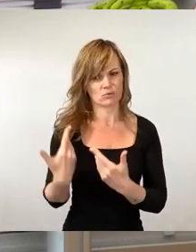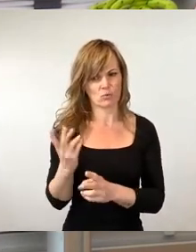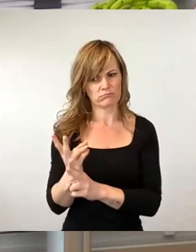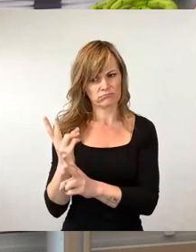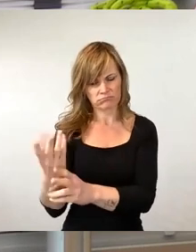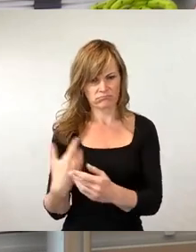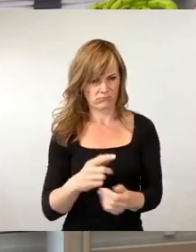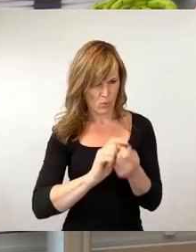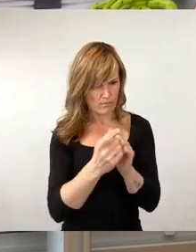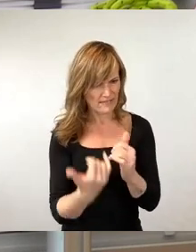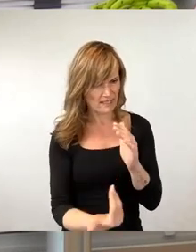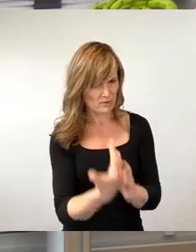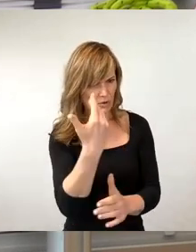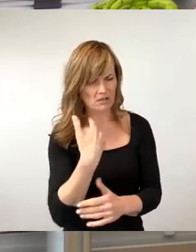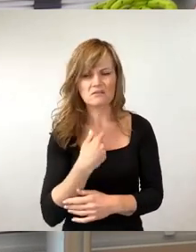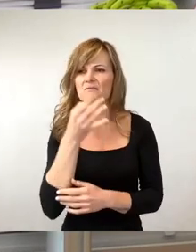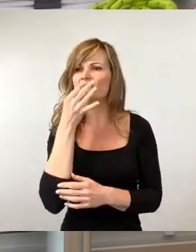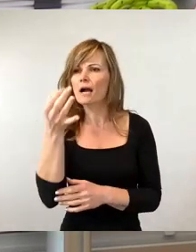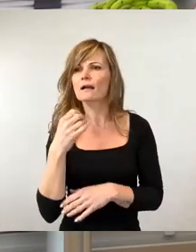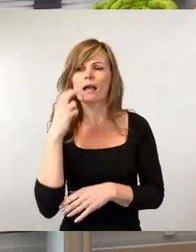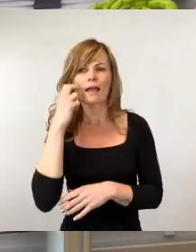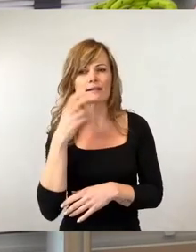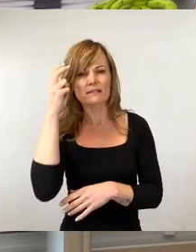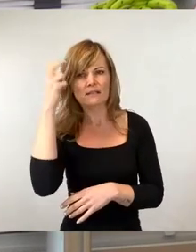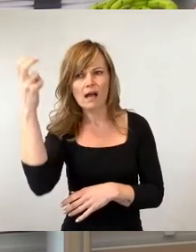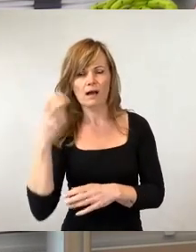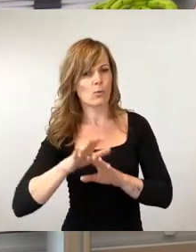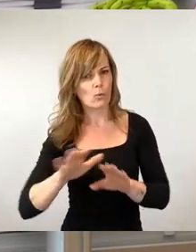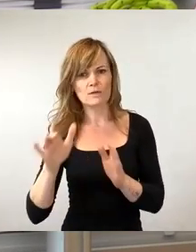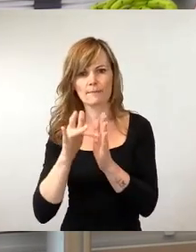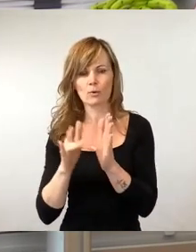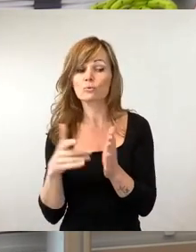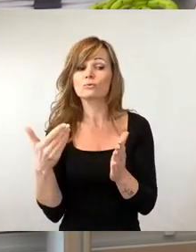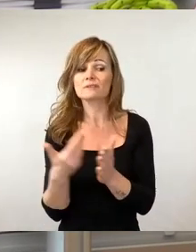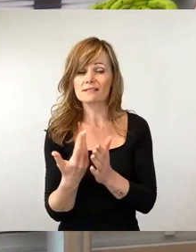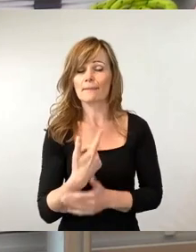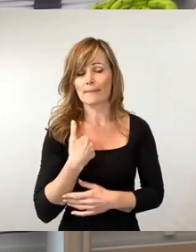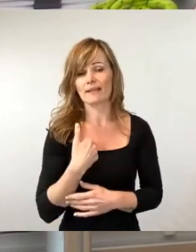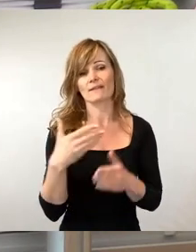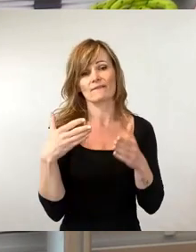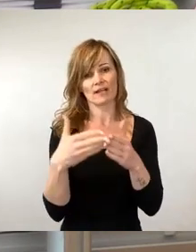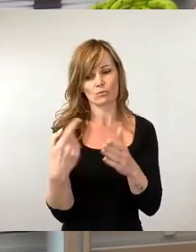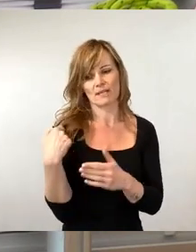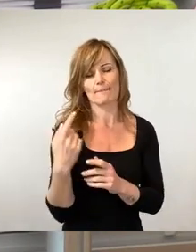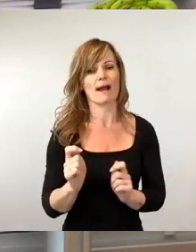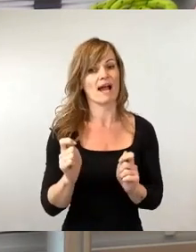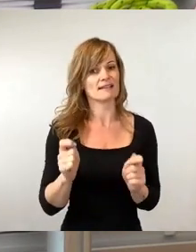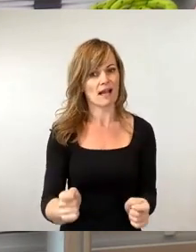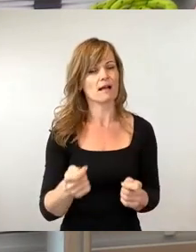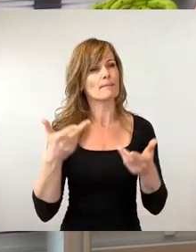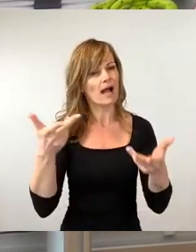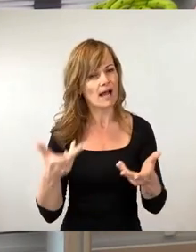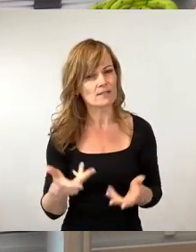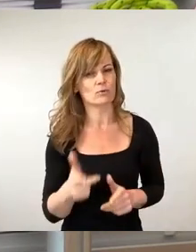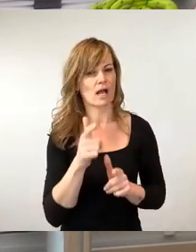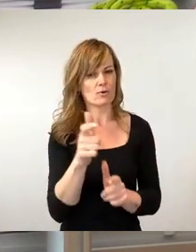jetzt auch keine Begründung dazu. Insofern hatte sich meine Fraktion vorhin dem Antrag auf die Beratung nochmal im Ausschuss auch